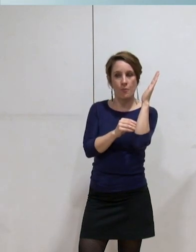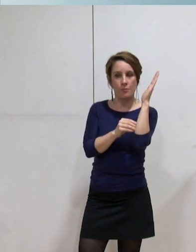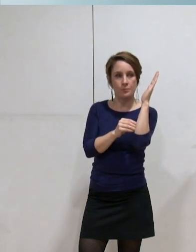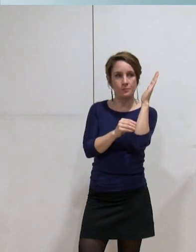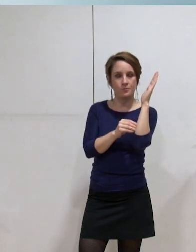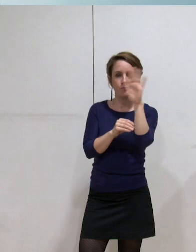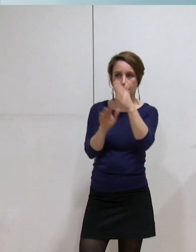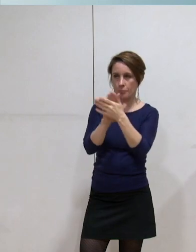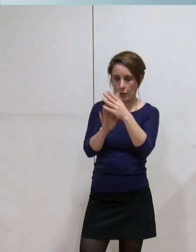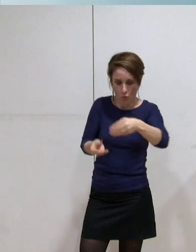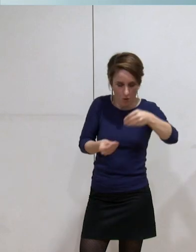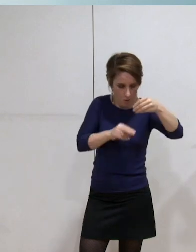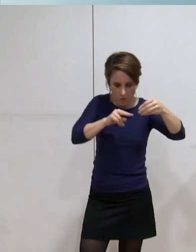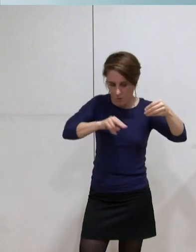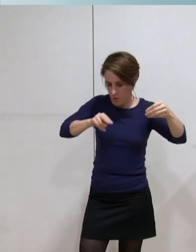je